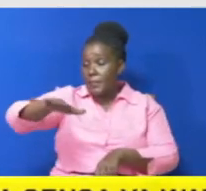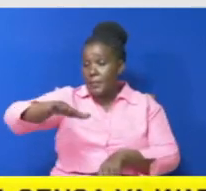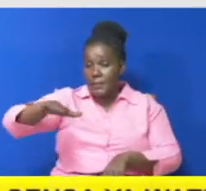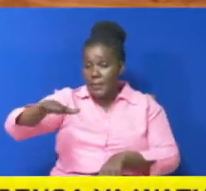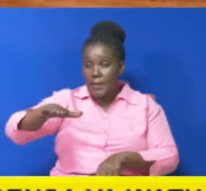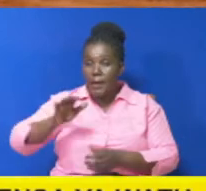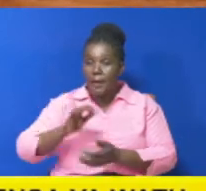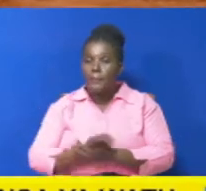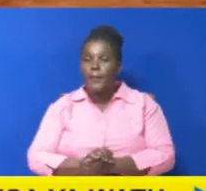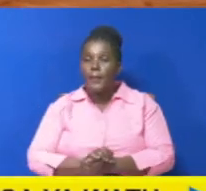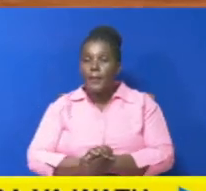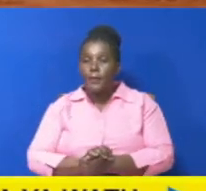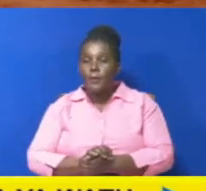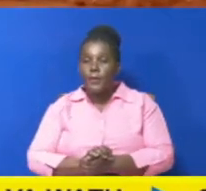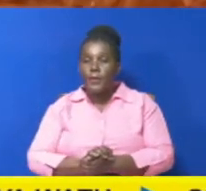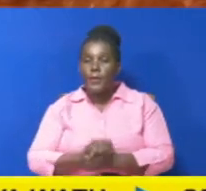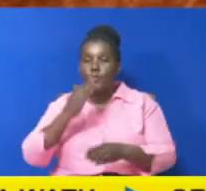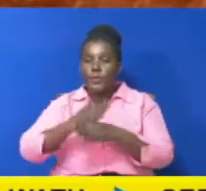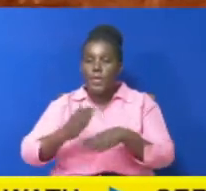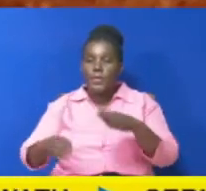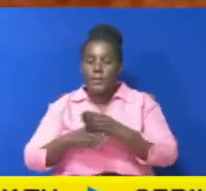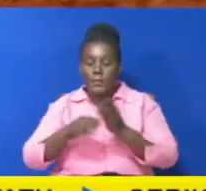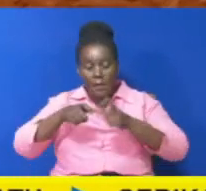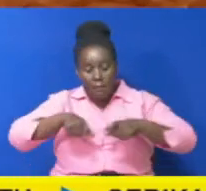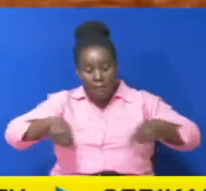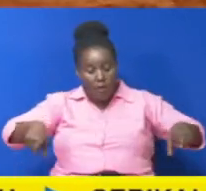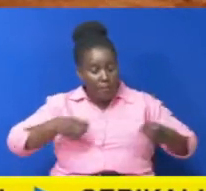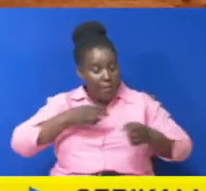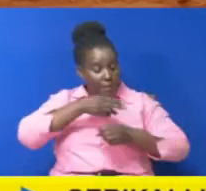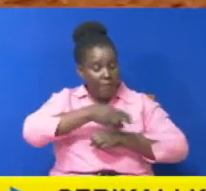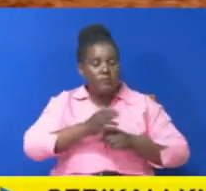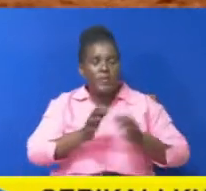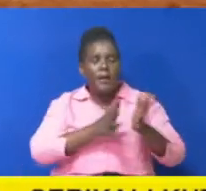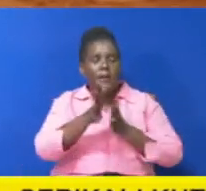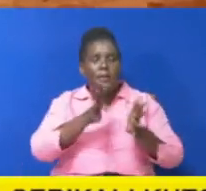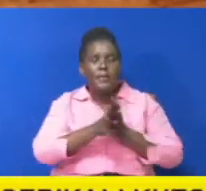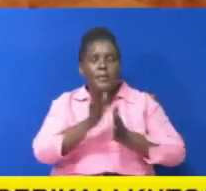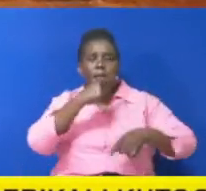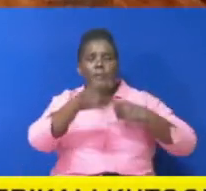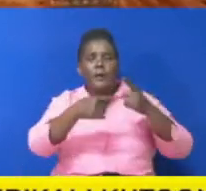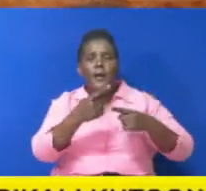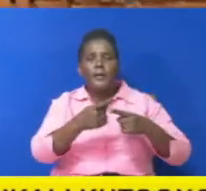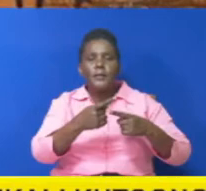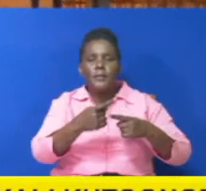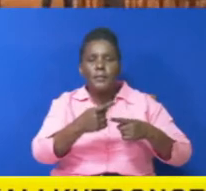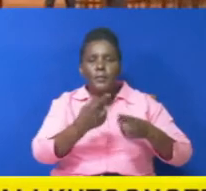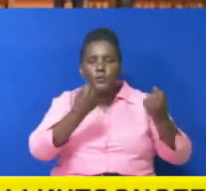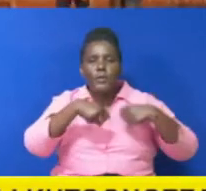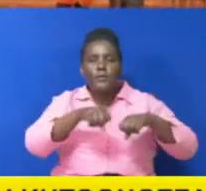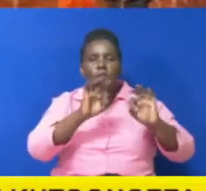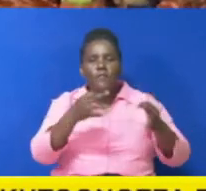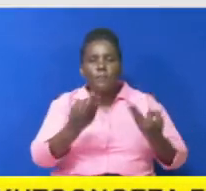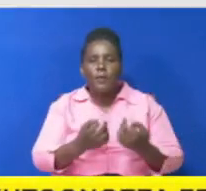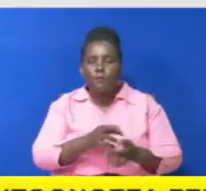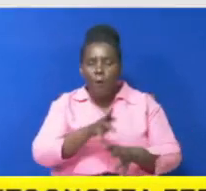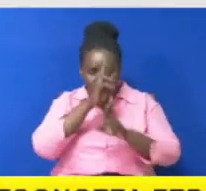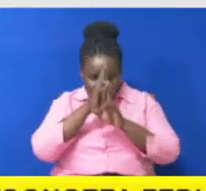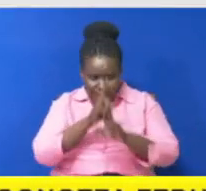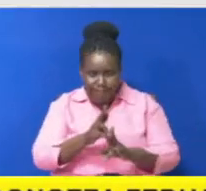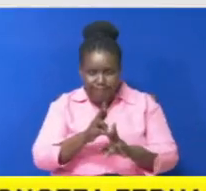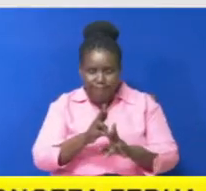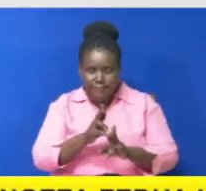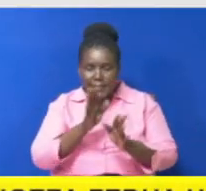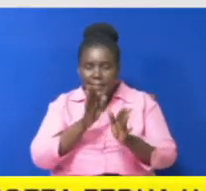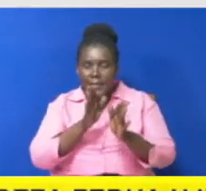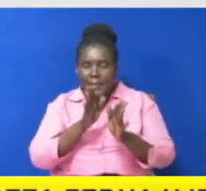eneo linaloendelea ujenzi wa bomba la mafuta ameeleza namna mradi huo unavyoendelea kutekelezwa kwa kuzingatia taratibu za